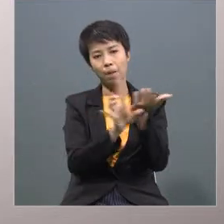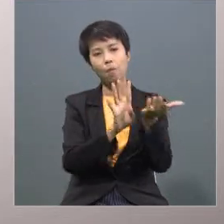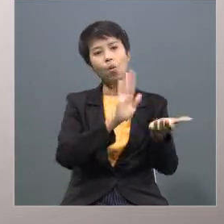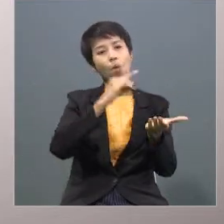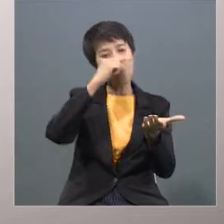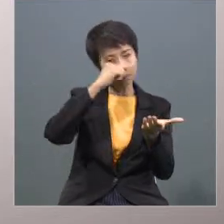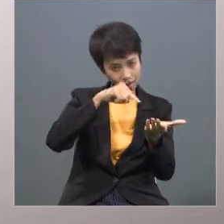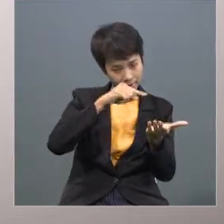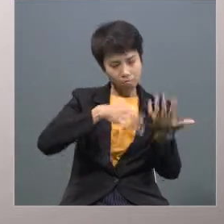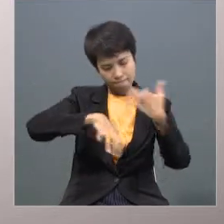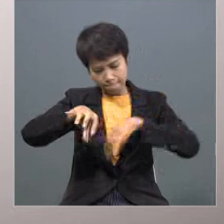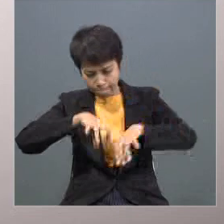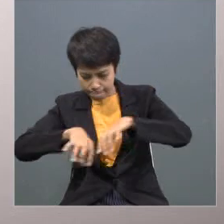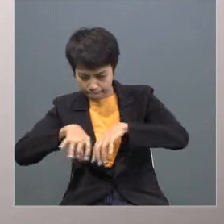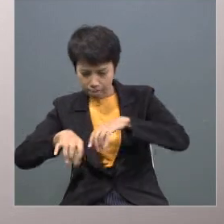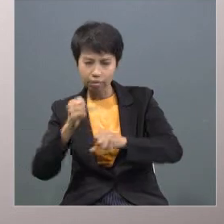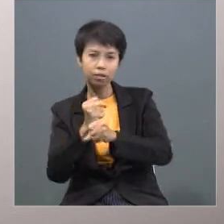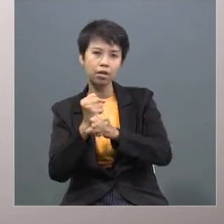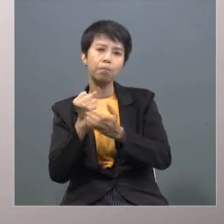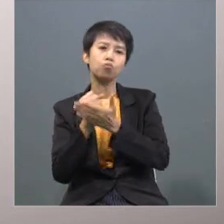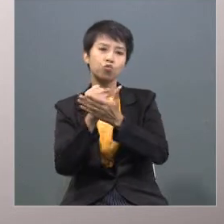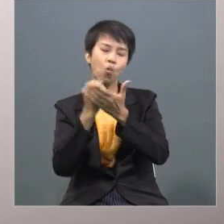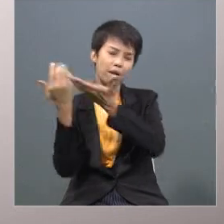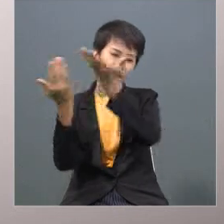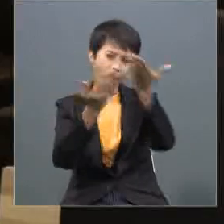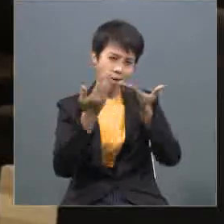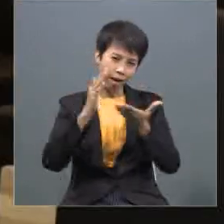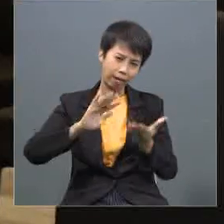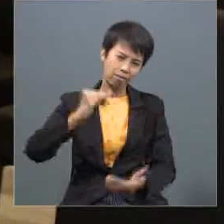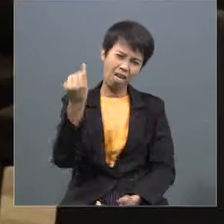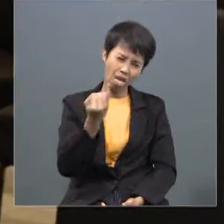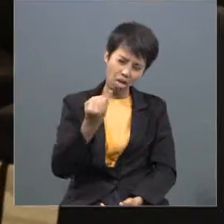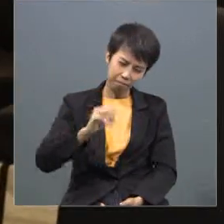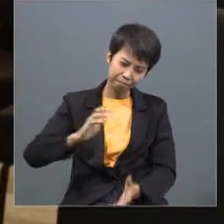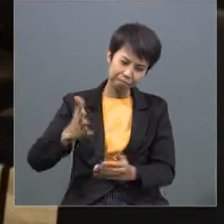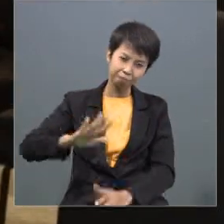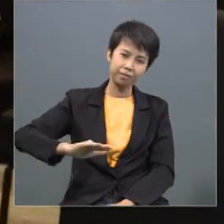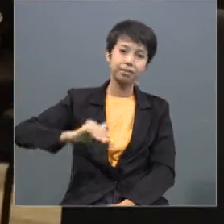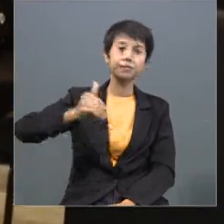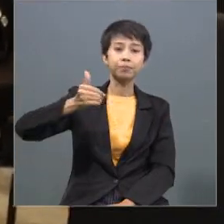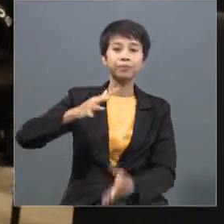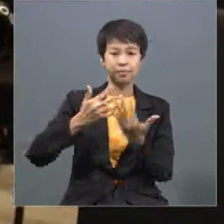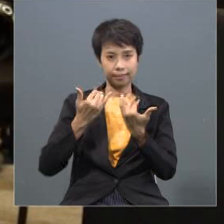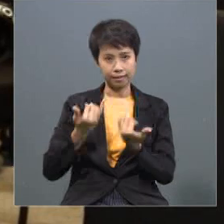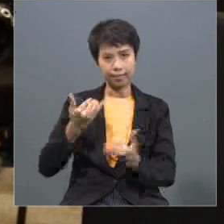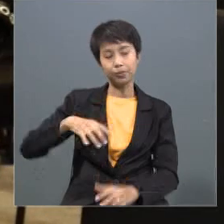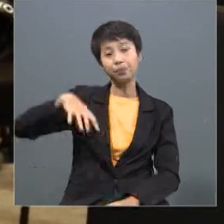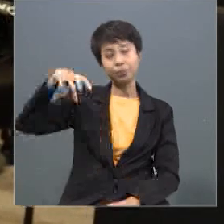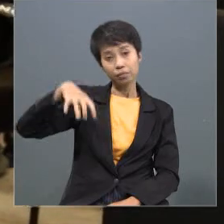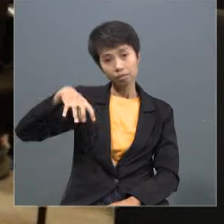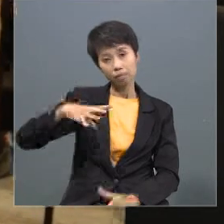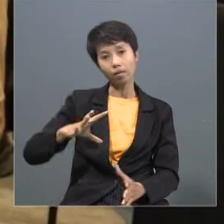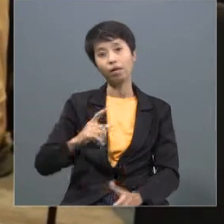บริหารจัดการและลดมลพิษทางอากาศซึ่งกระดกระทรวงการอุดมศึกษาวิทยาศาสตร์วิจัยและ